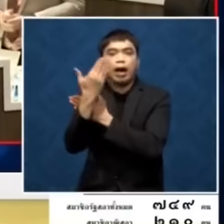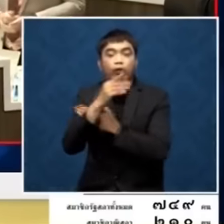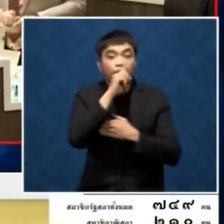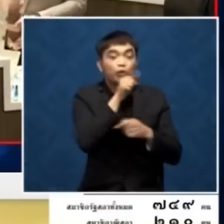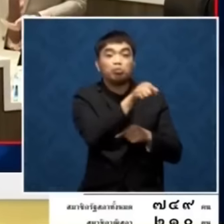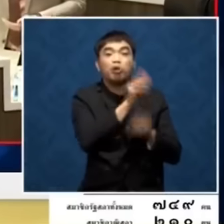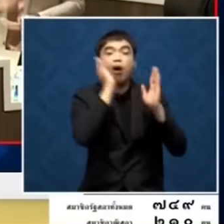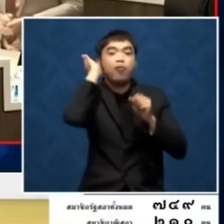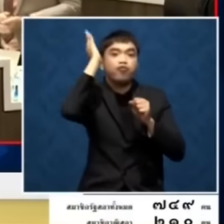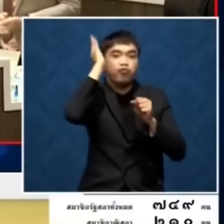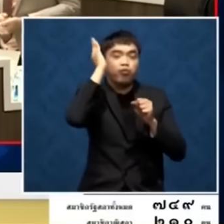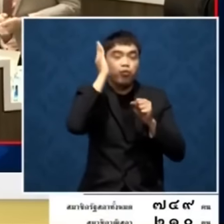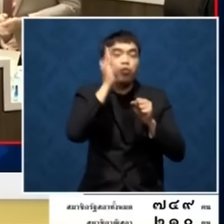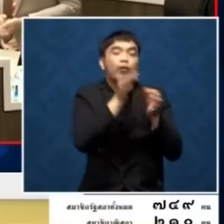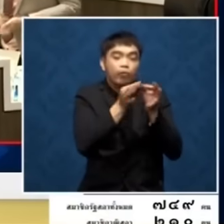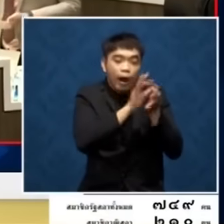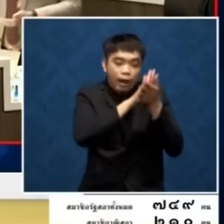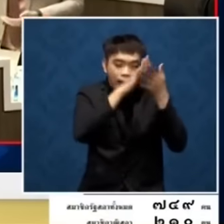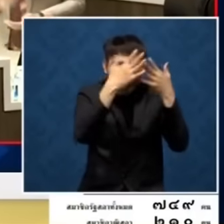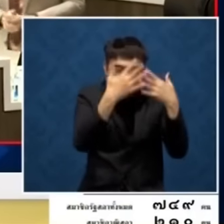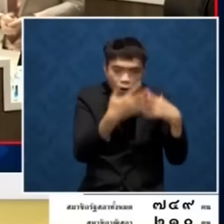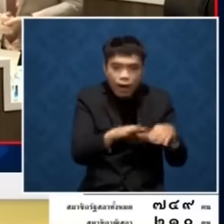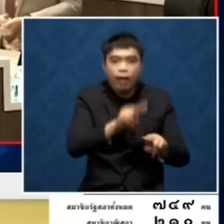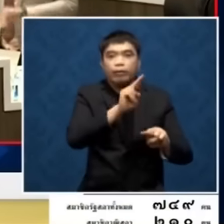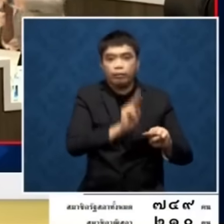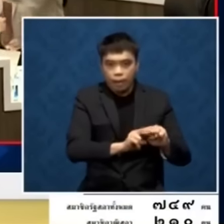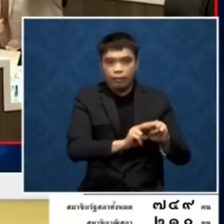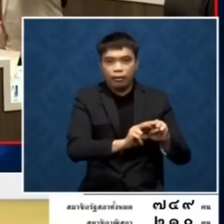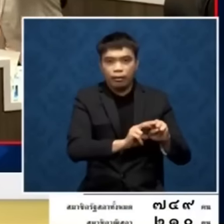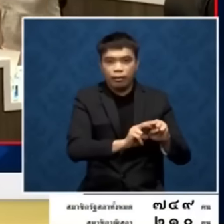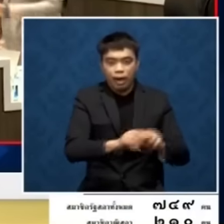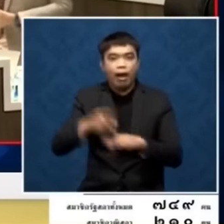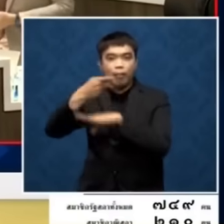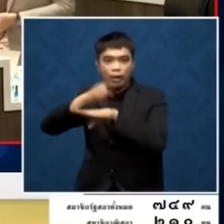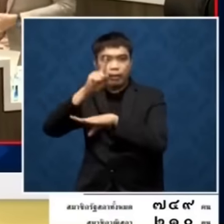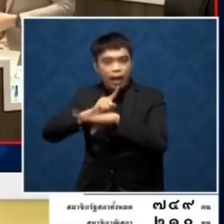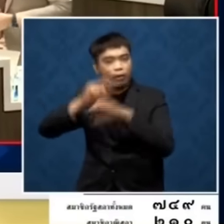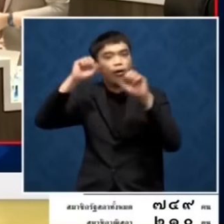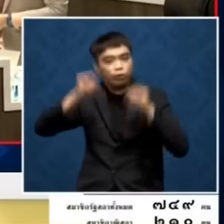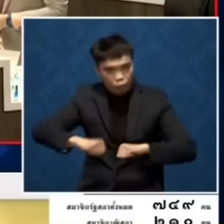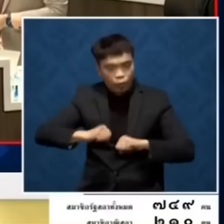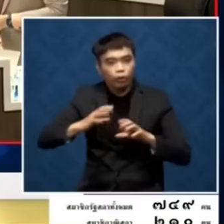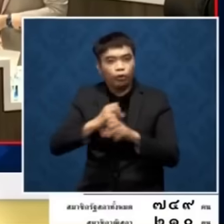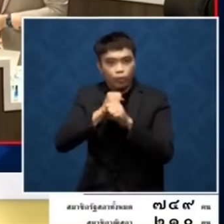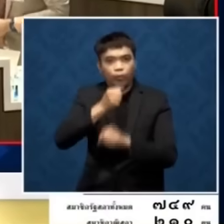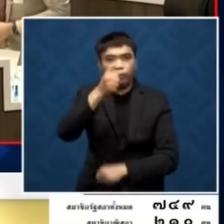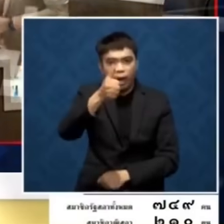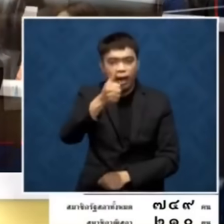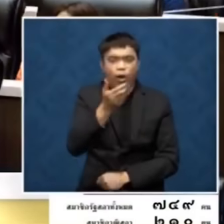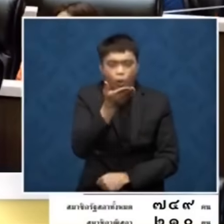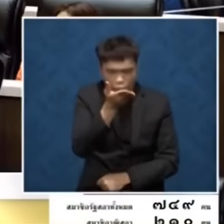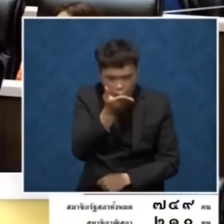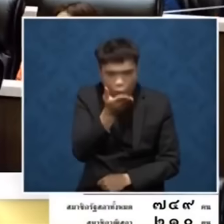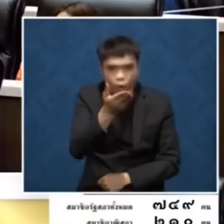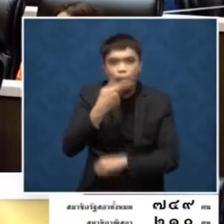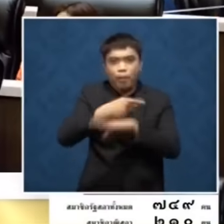คประชาธิปัตย์คือหลักๆเขาก็จะเป็นการพาดพิงหรือโจมตีไปที่คุณพิธาแน่ๆทีนี้การ